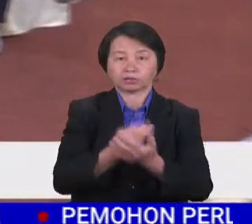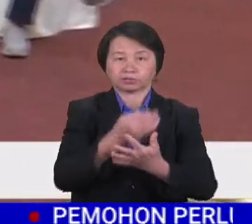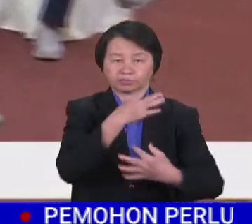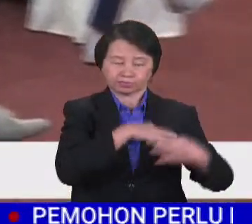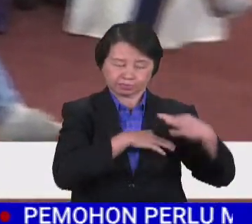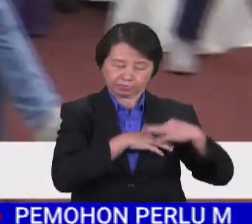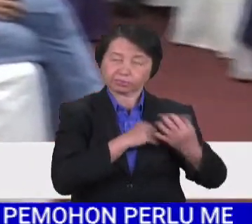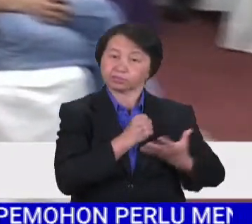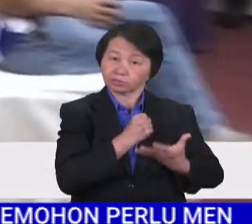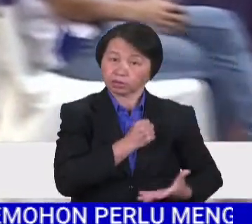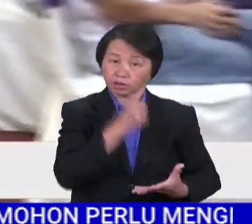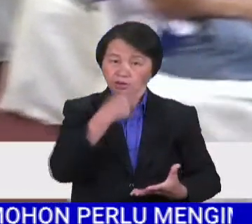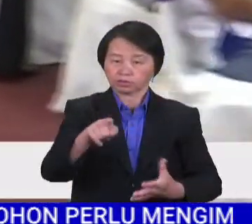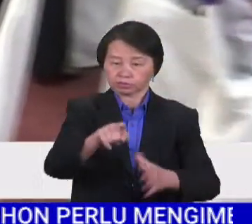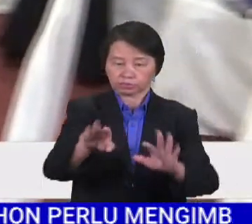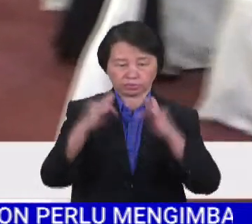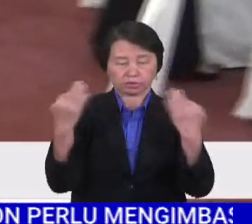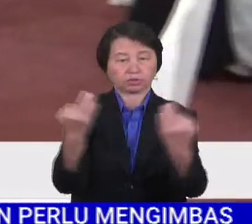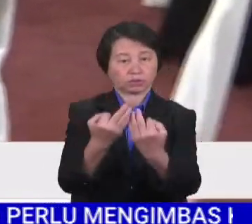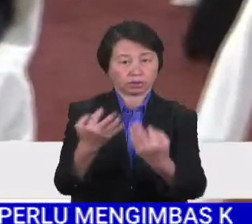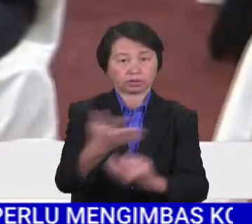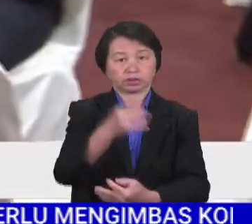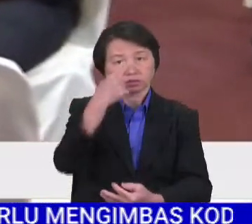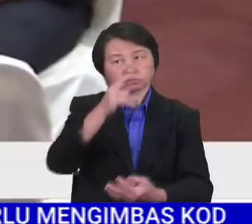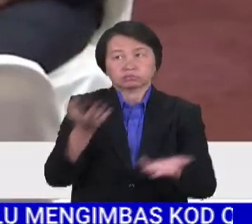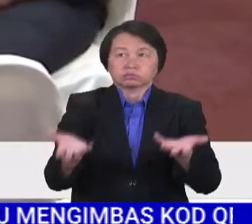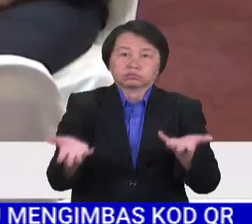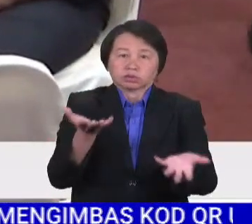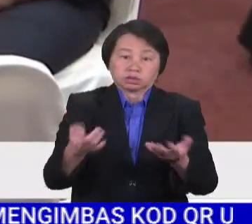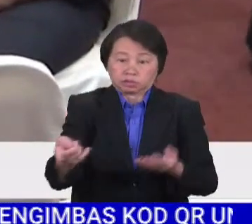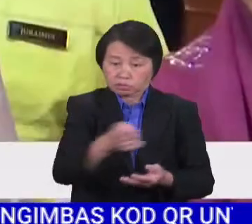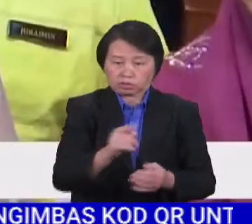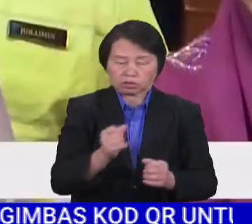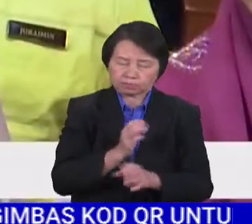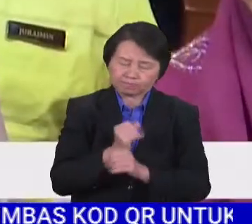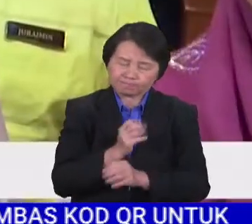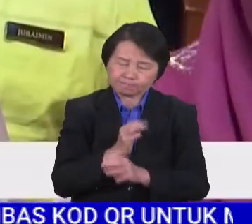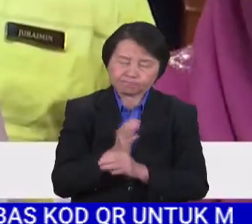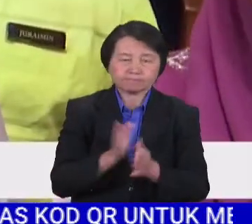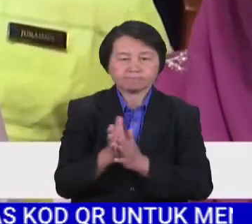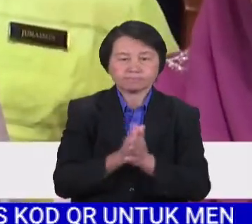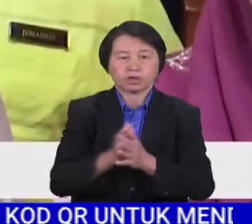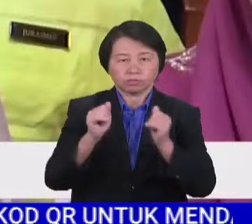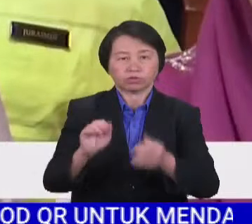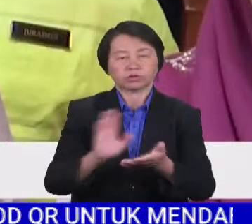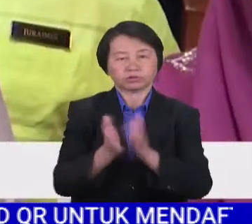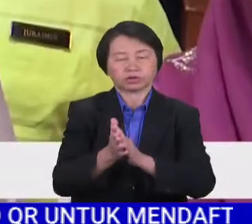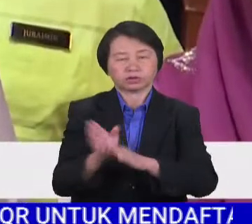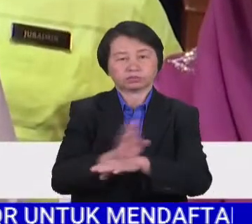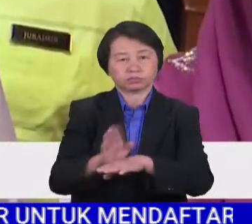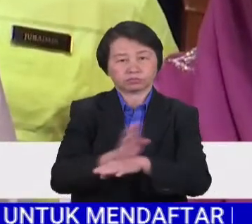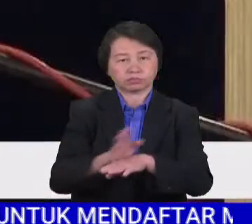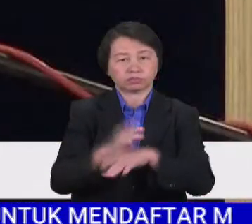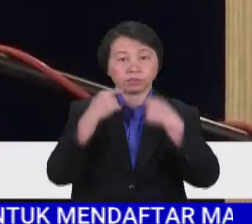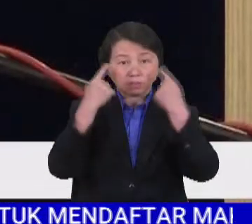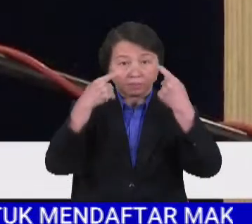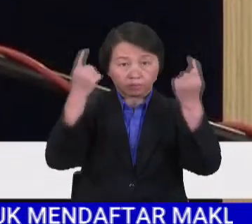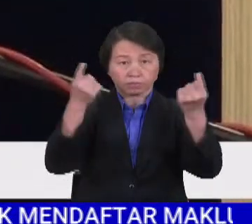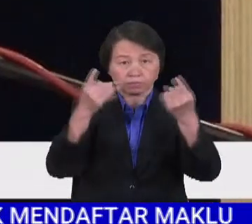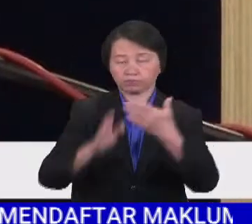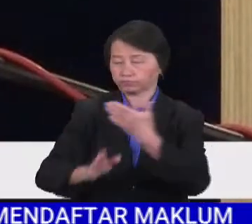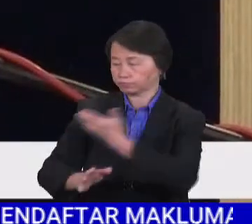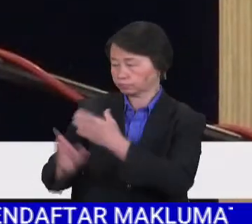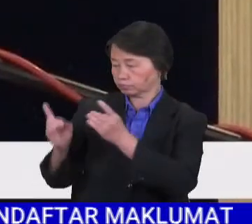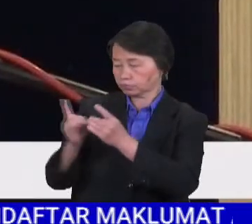untuk keluarga dan juga kemungkinan kalau dorong berusaha lebih dibeliin jadi Usahawan wanita yang percaya bila